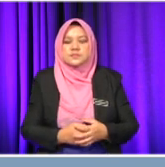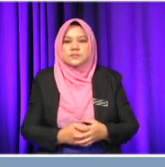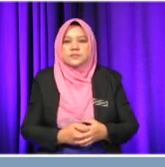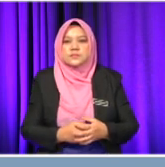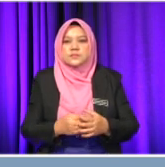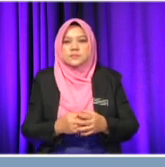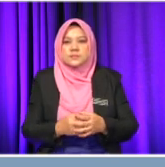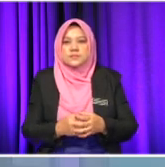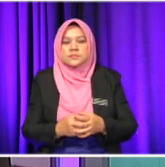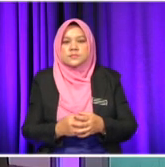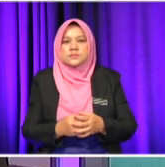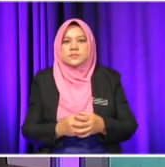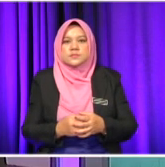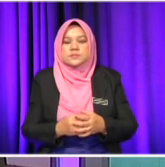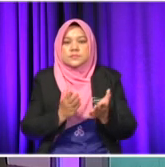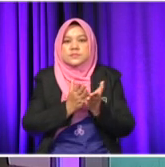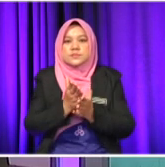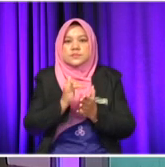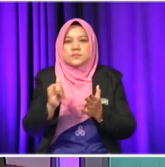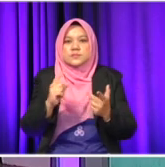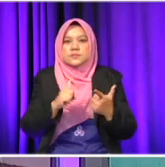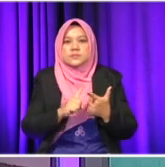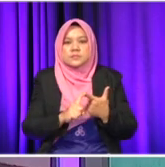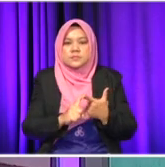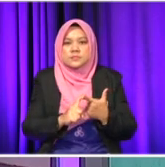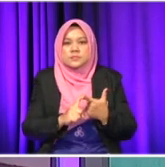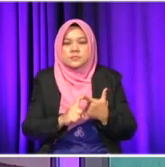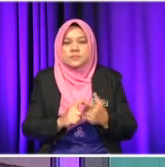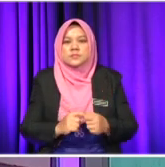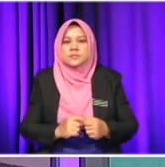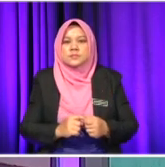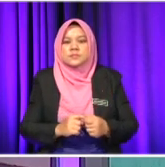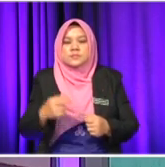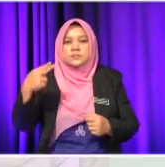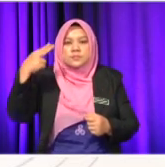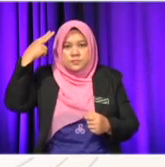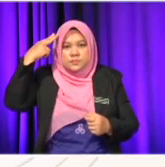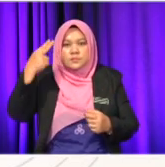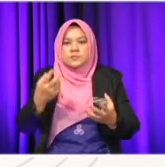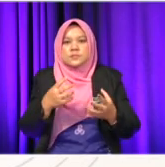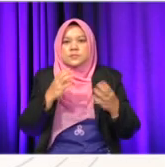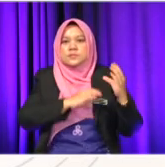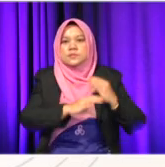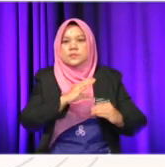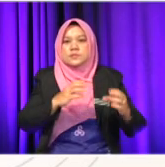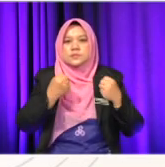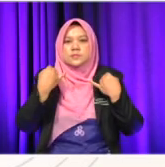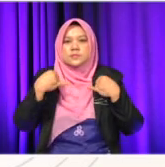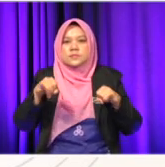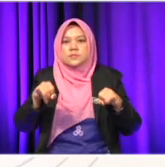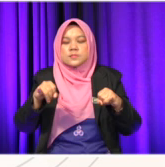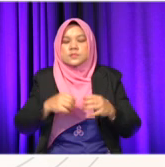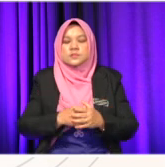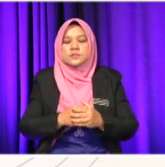sebabnya soal yang kedua Hasnawi bercita-cita untuk memasarkan produknya pada peringkat antar